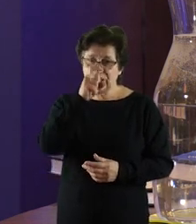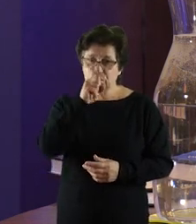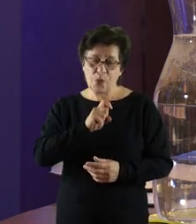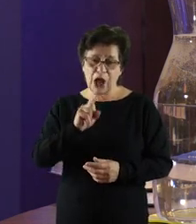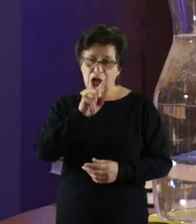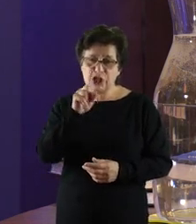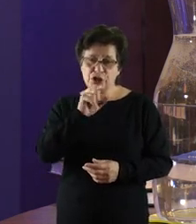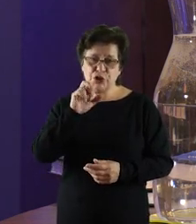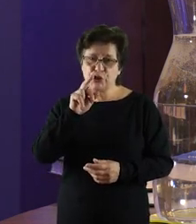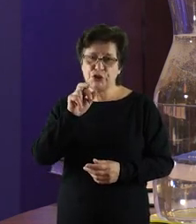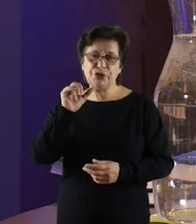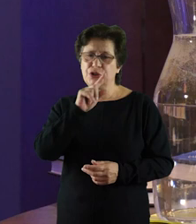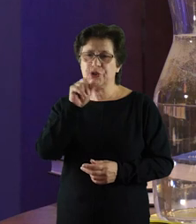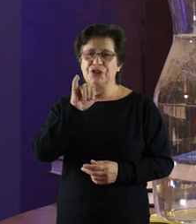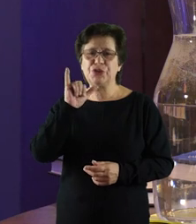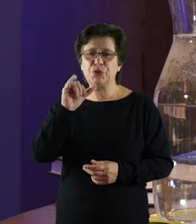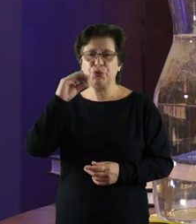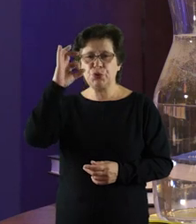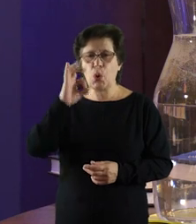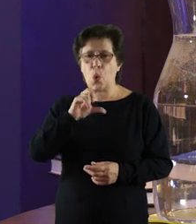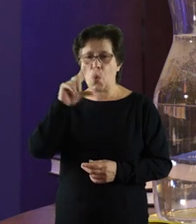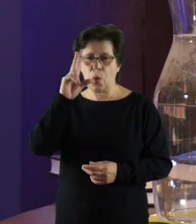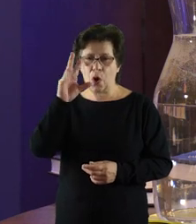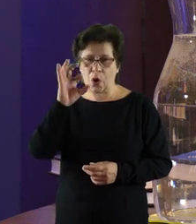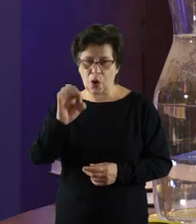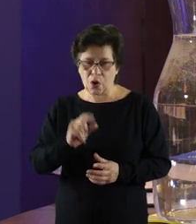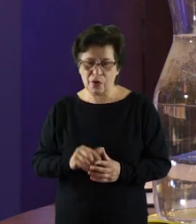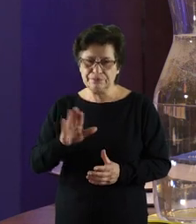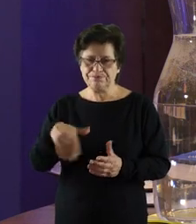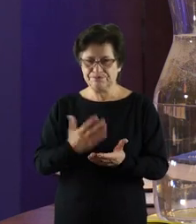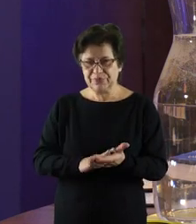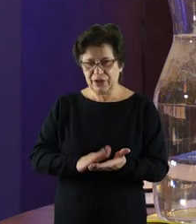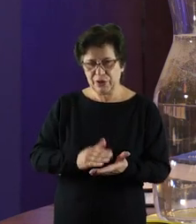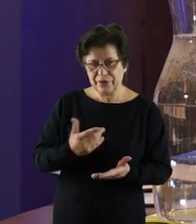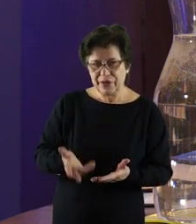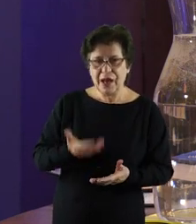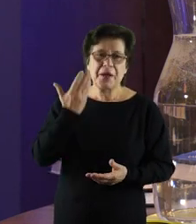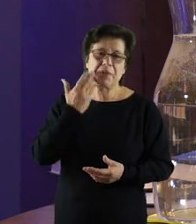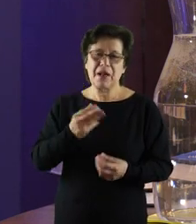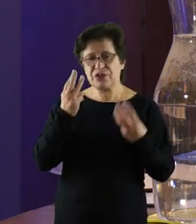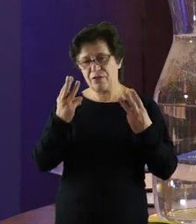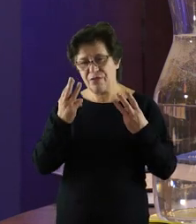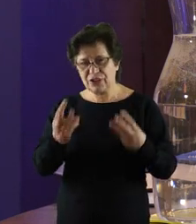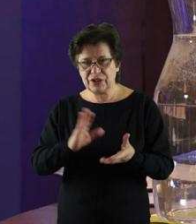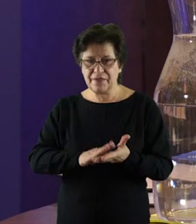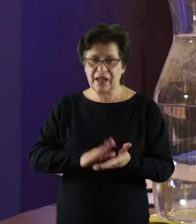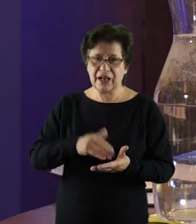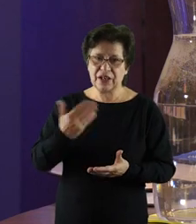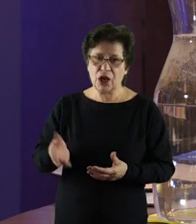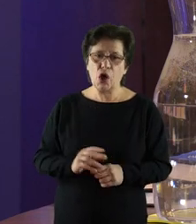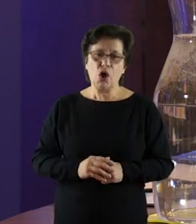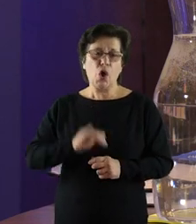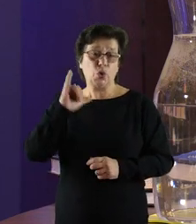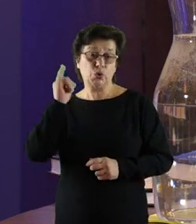dwie nagrody Kieleckiego Muzeum Zabawek za książkę przyjazną dziecku i bardzo ważną nagrodę Żółta